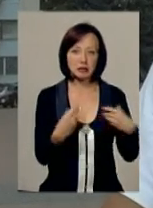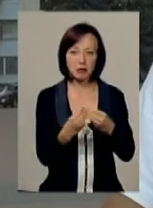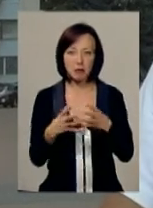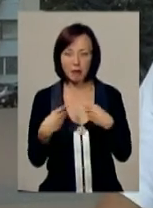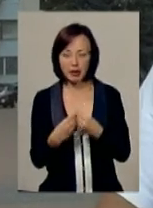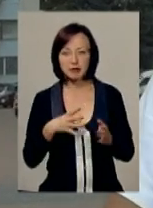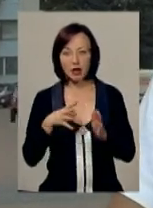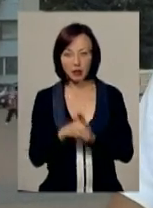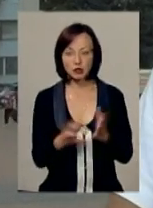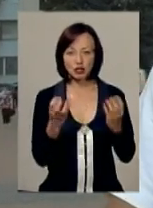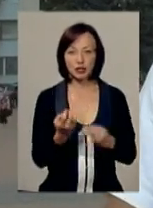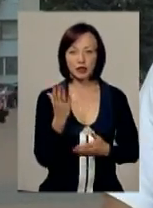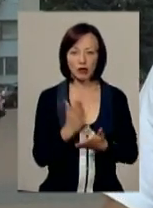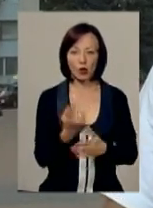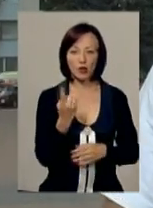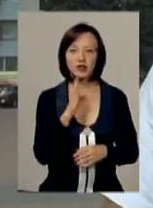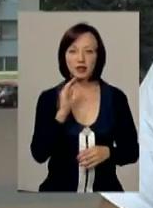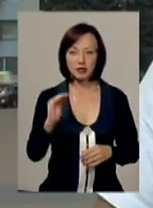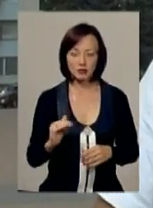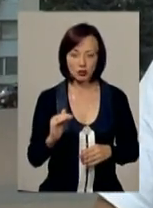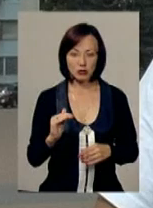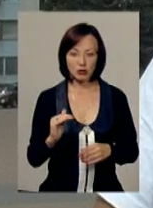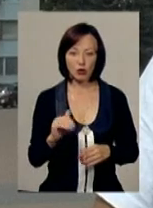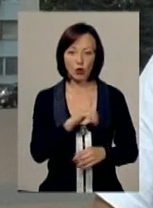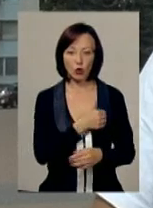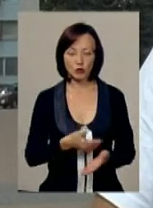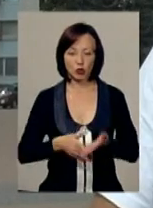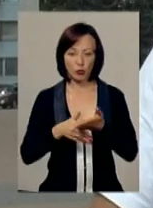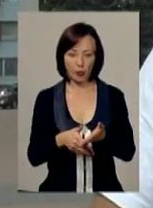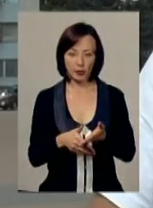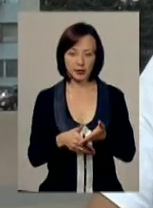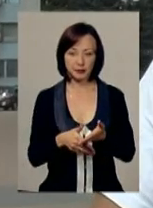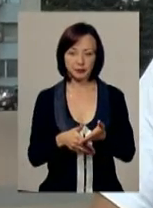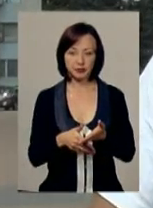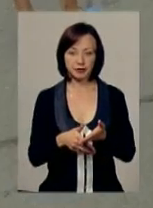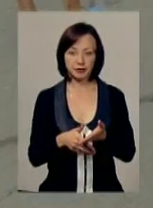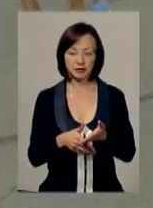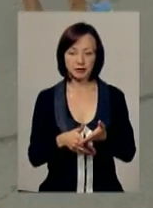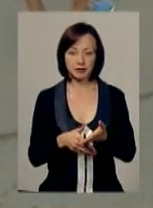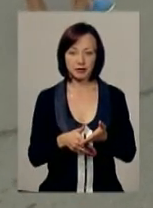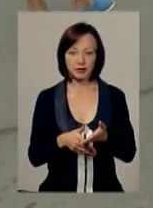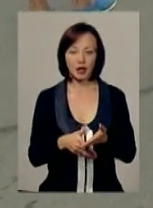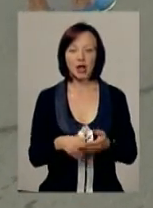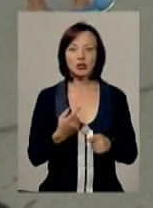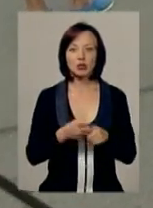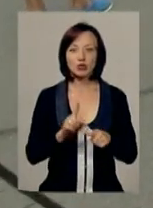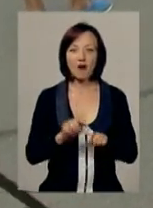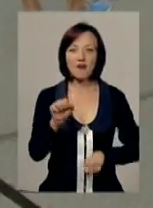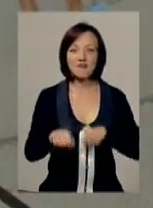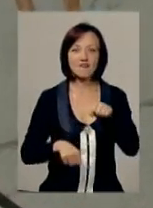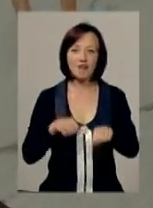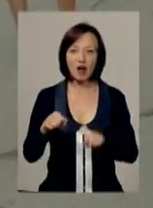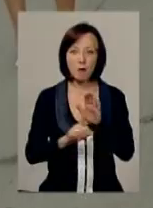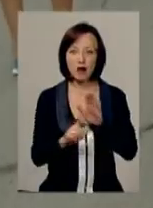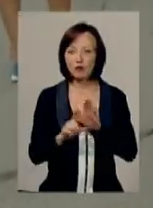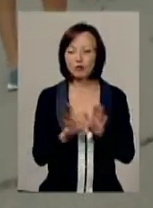ще є одна дівчинка, якій ми також хочемо допомогти, вона поранена. До веломарафону може приєднатися кожна